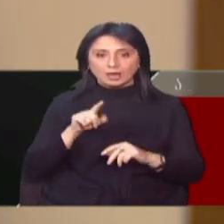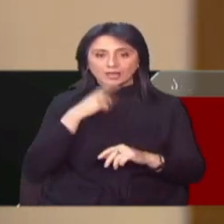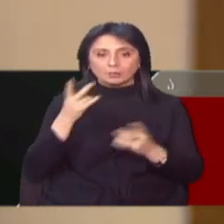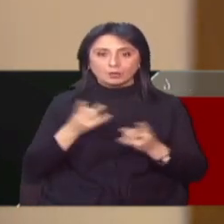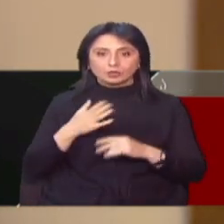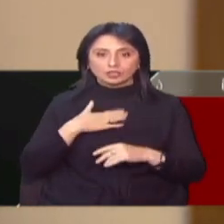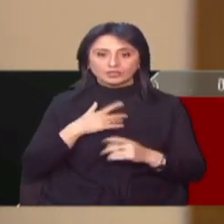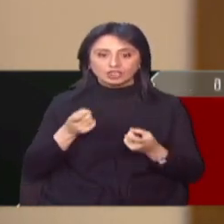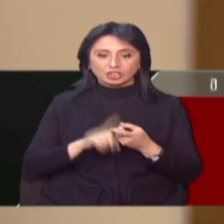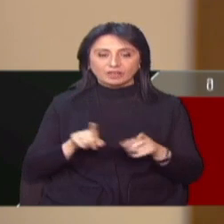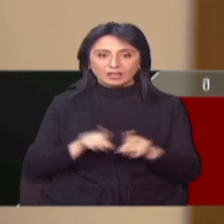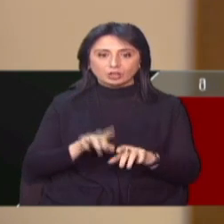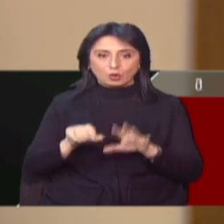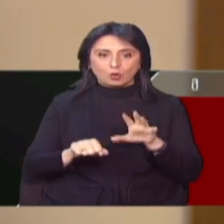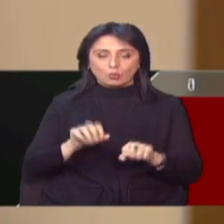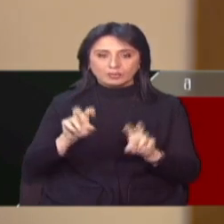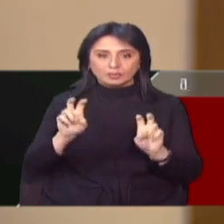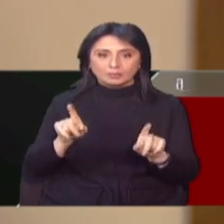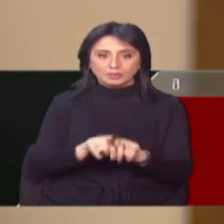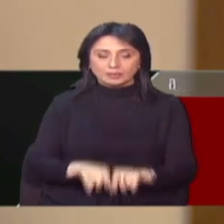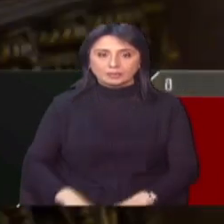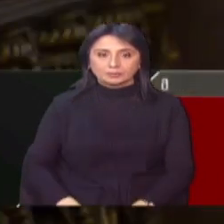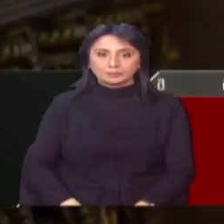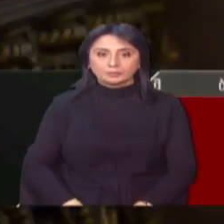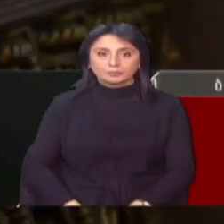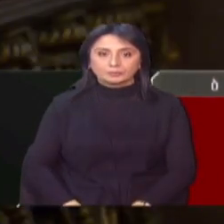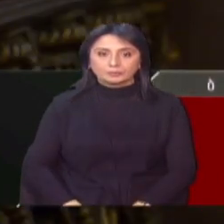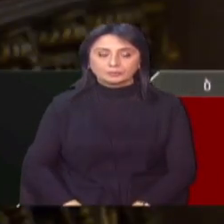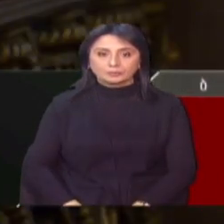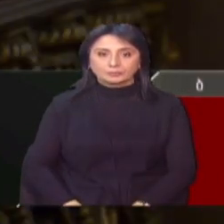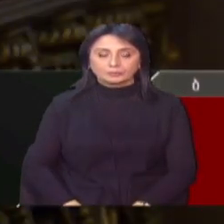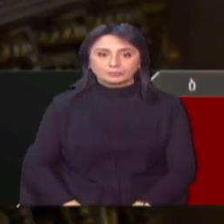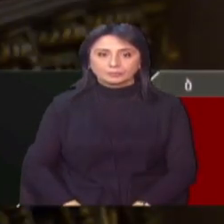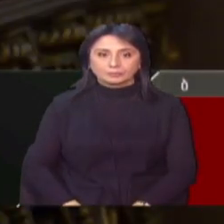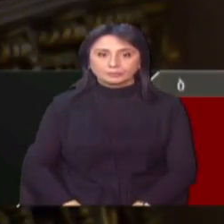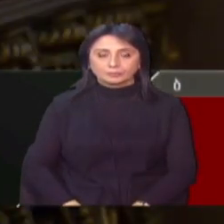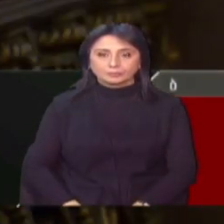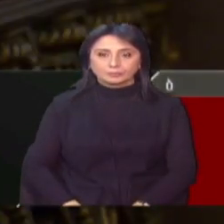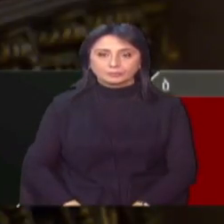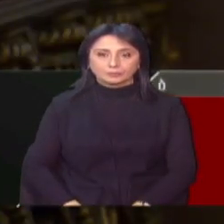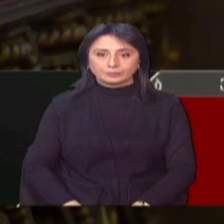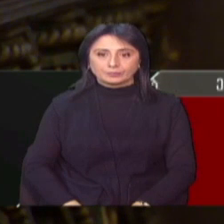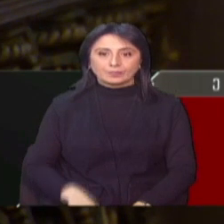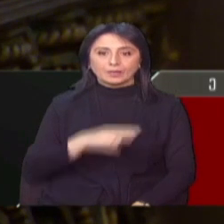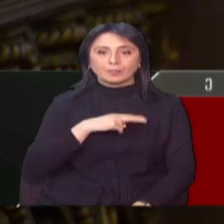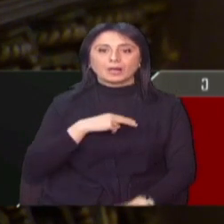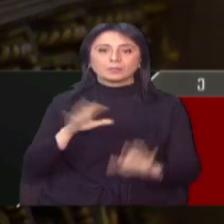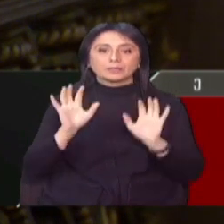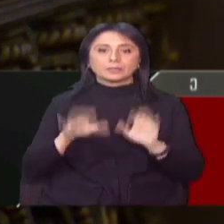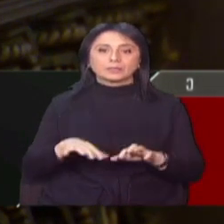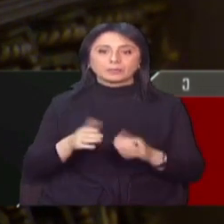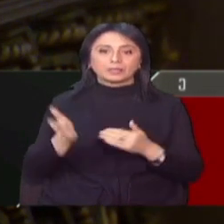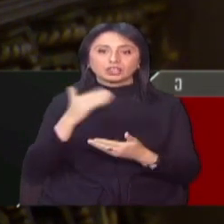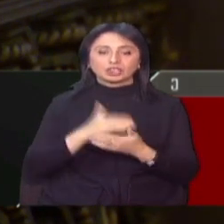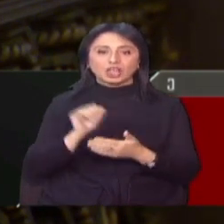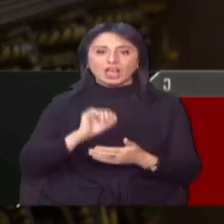თქმა უნდა ჩვენ შევეხეთ ასევე ოკუპაციის თემასაც. Parlamentul este თავმჯდომარის